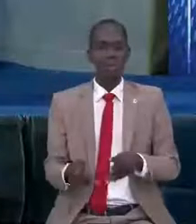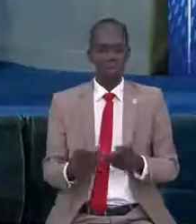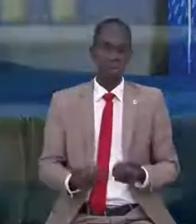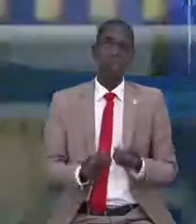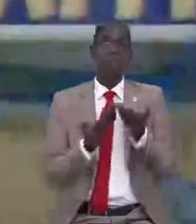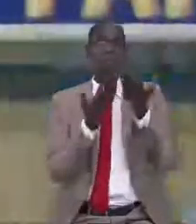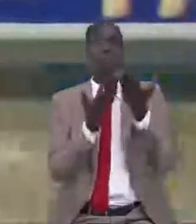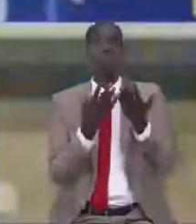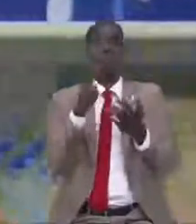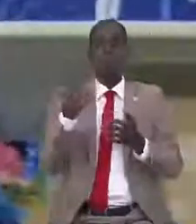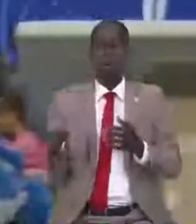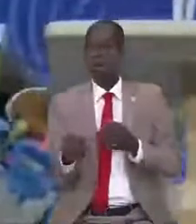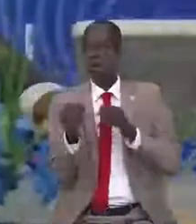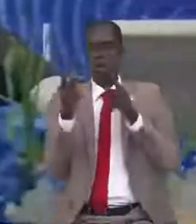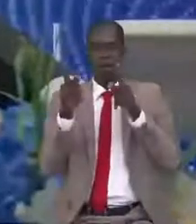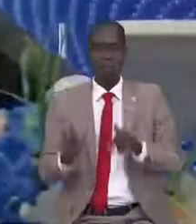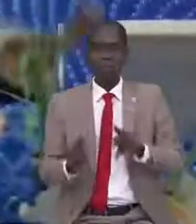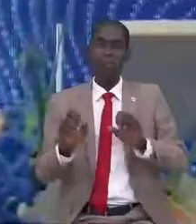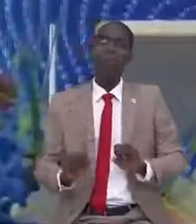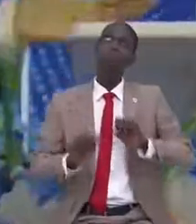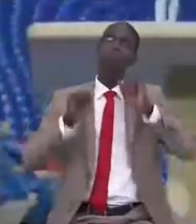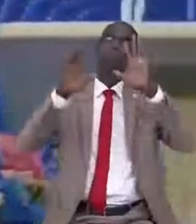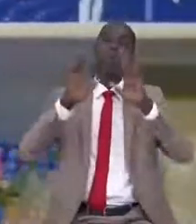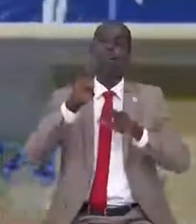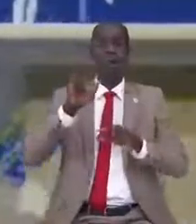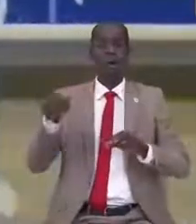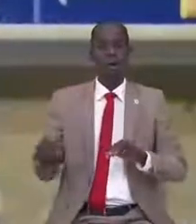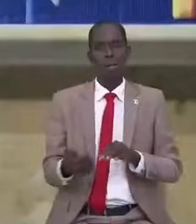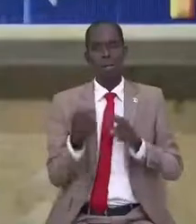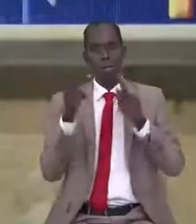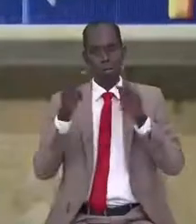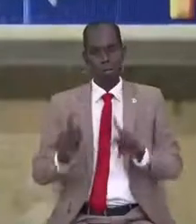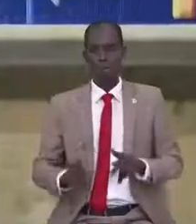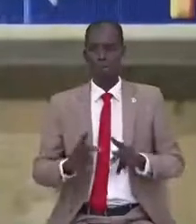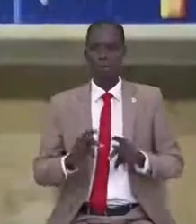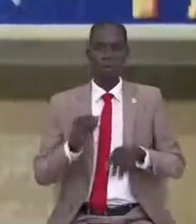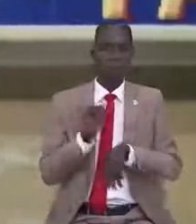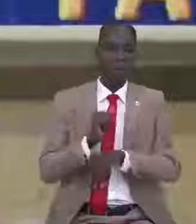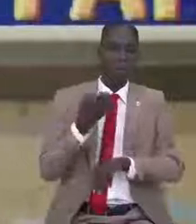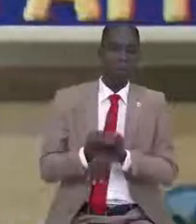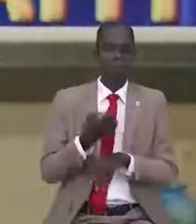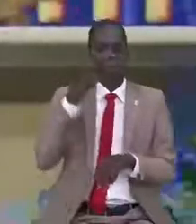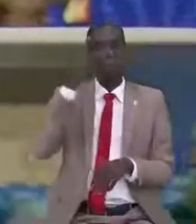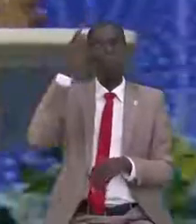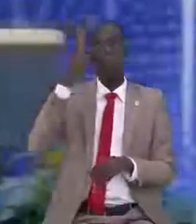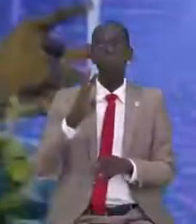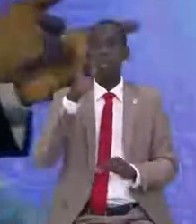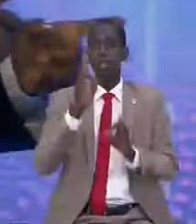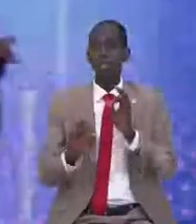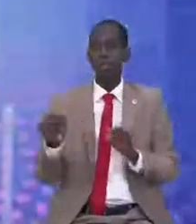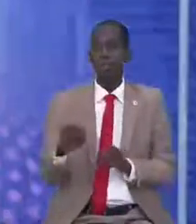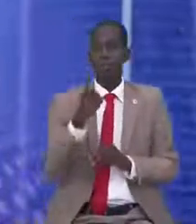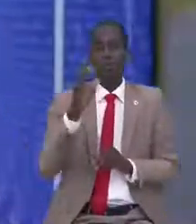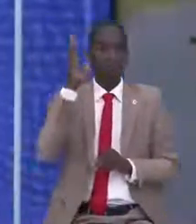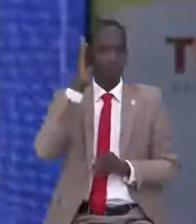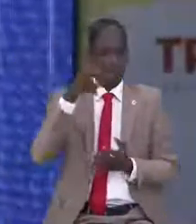de quelqu'un, avec la soumission de quelqu'un, avec la fermeté de quelqu'un. Si quelqu'un doit